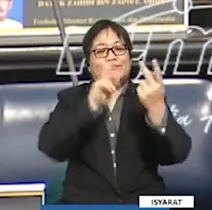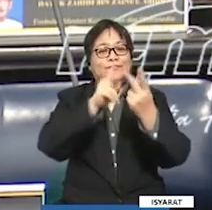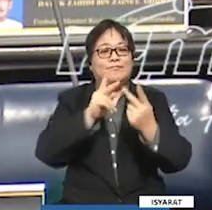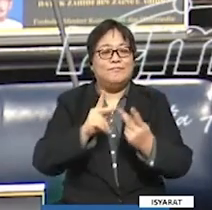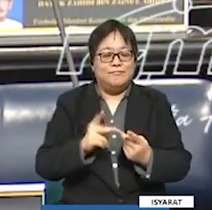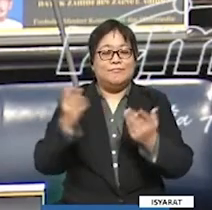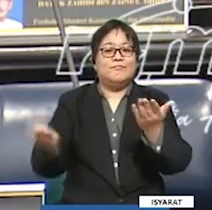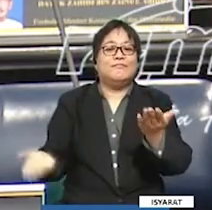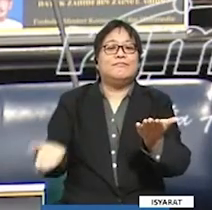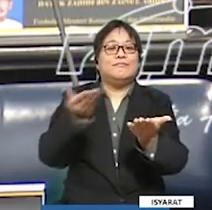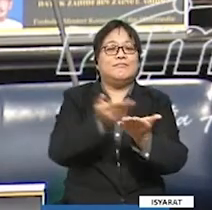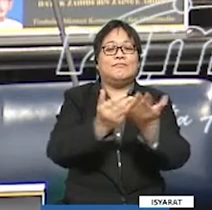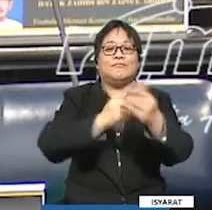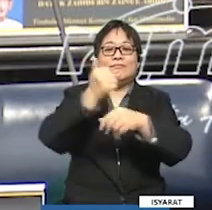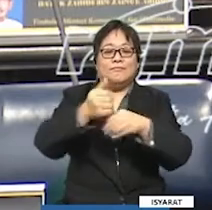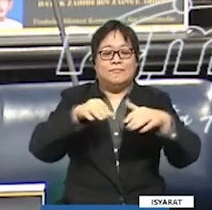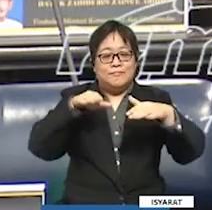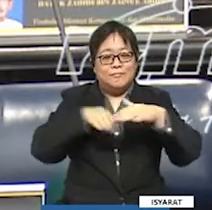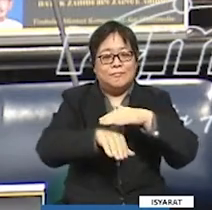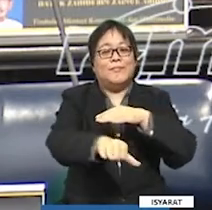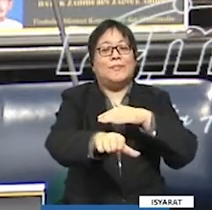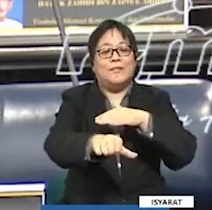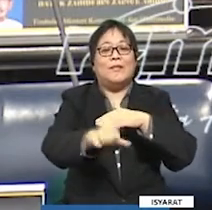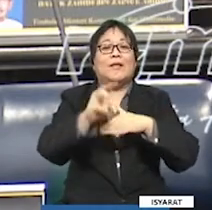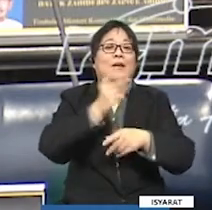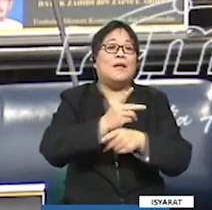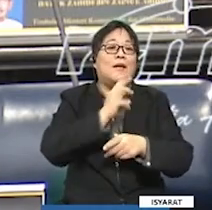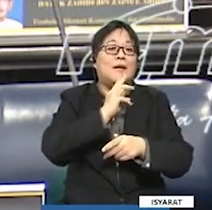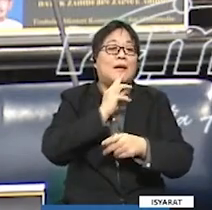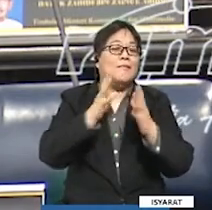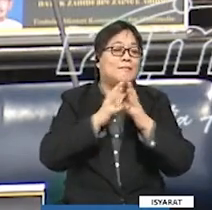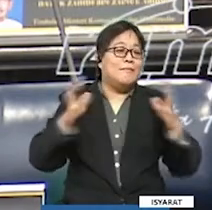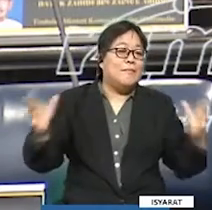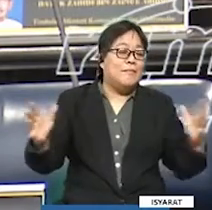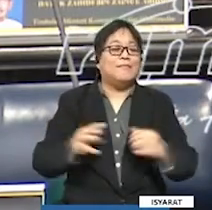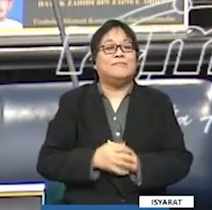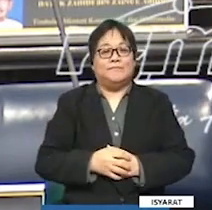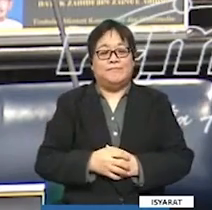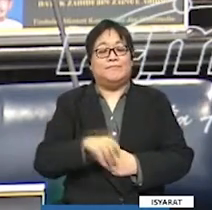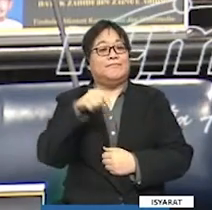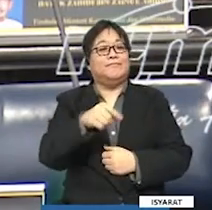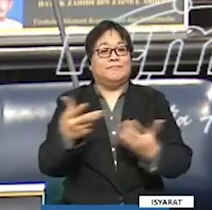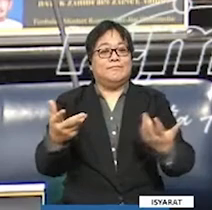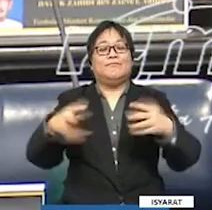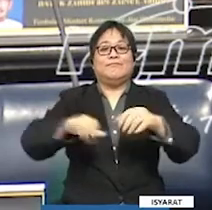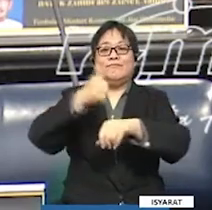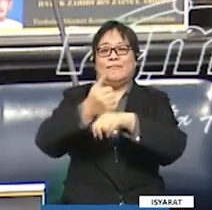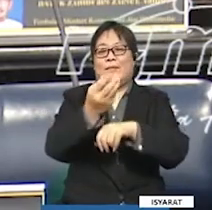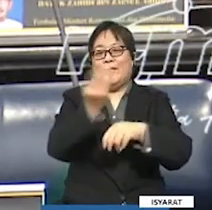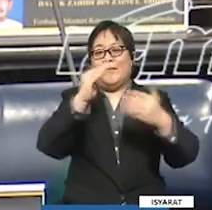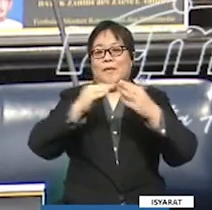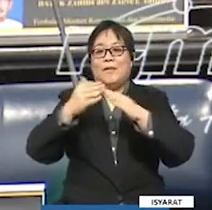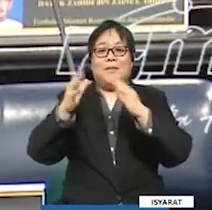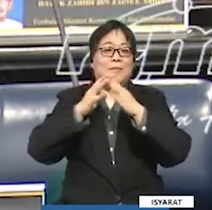kesesuaian terhadap cadangan membina terowong simpanan air bawah tanah berskala besar. Tanggungan air bawah tanah ini telah dibina di